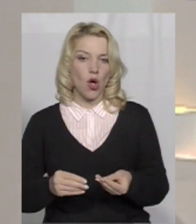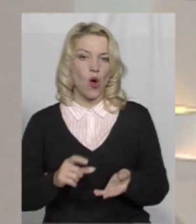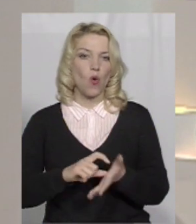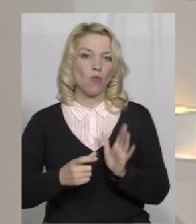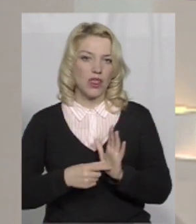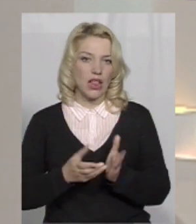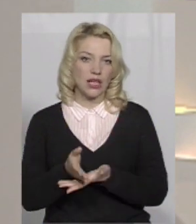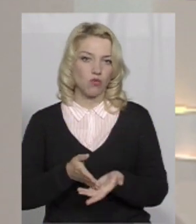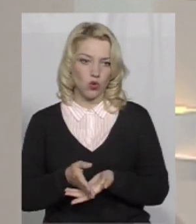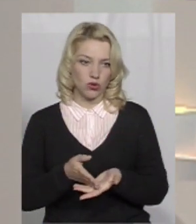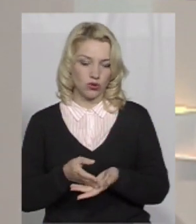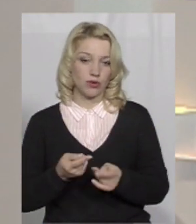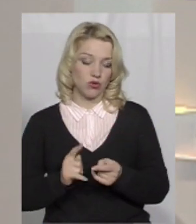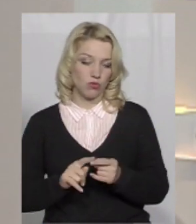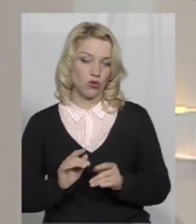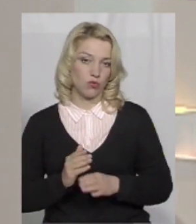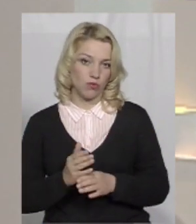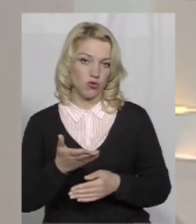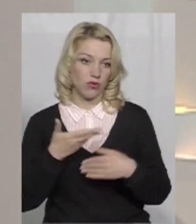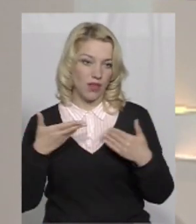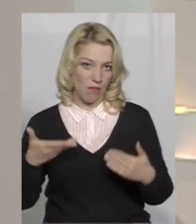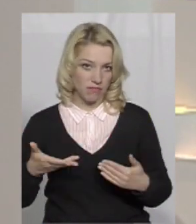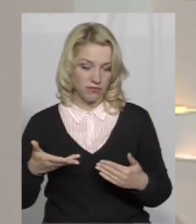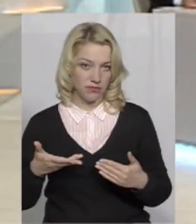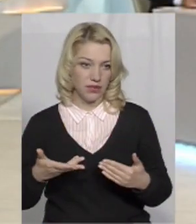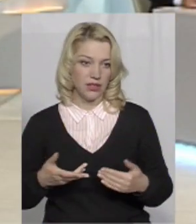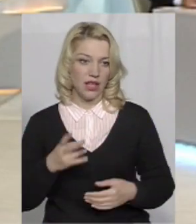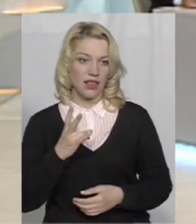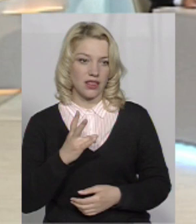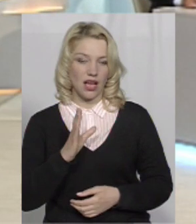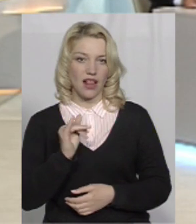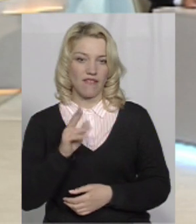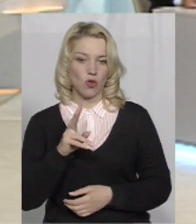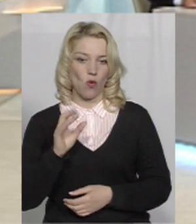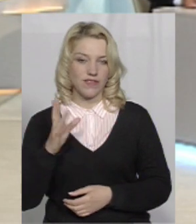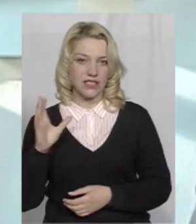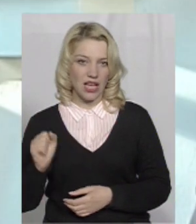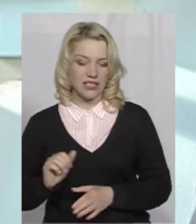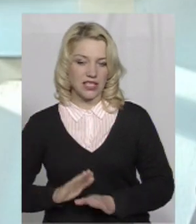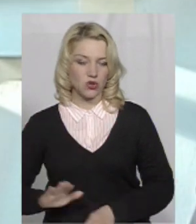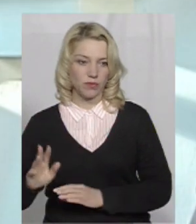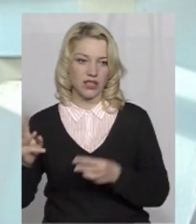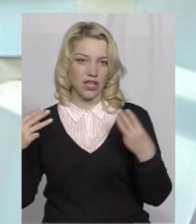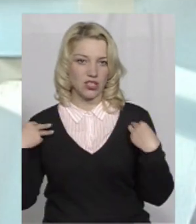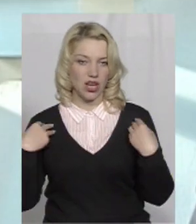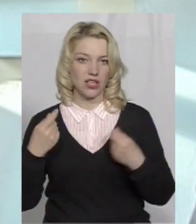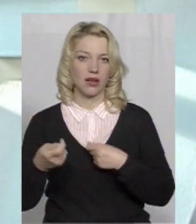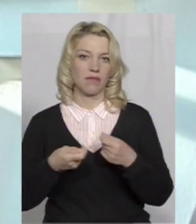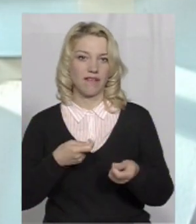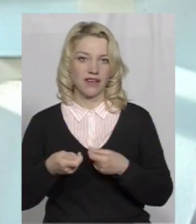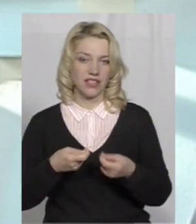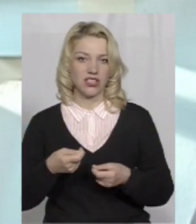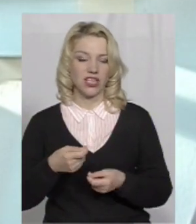комунальних послуг. Допоможуть нам у цьому Наталія Вітковська, заступниця начальника